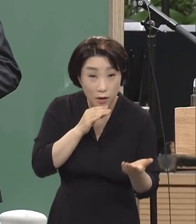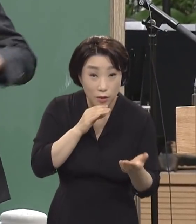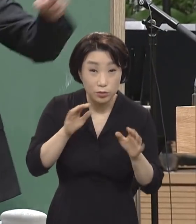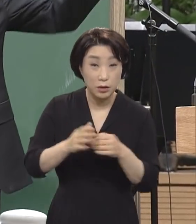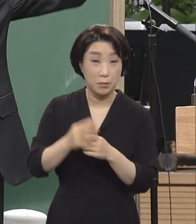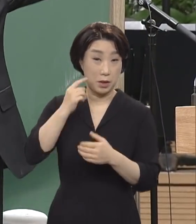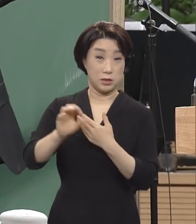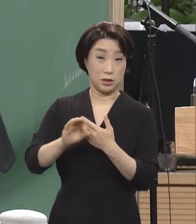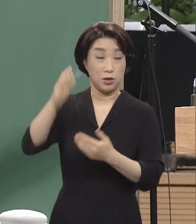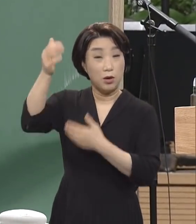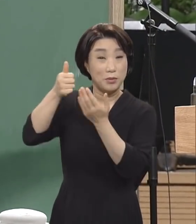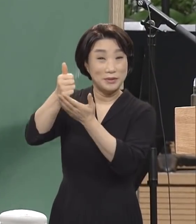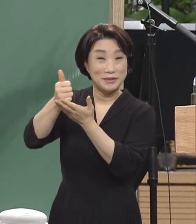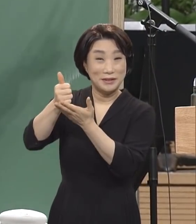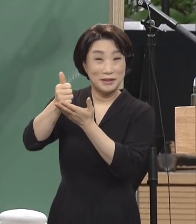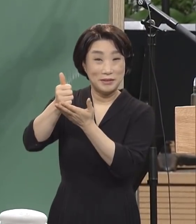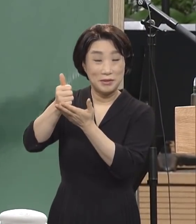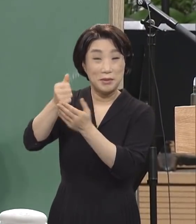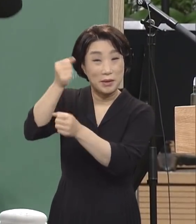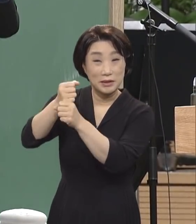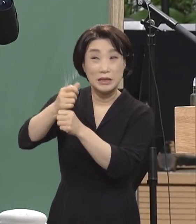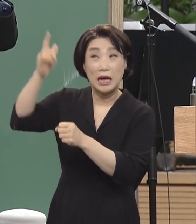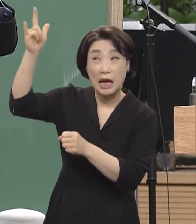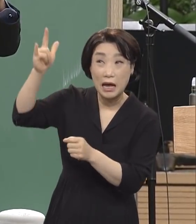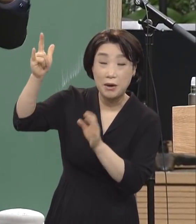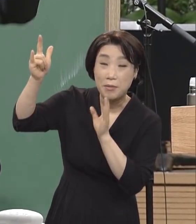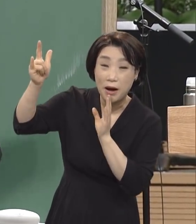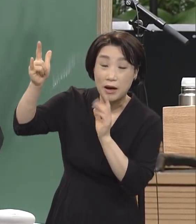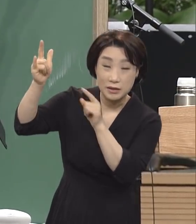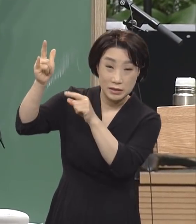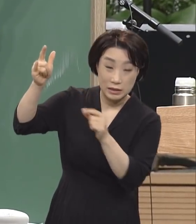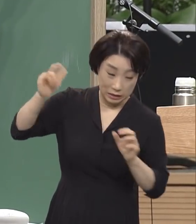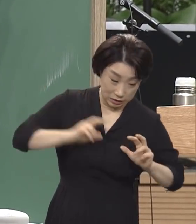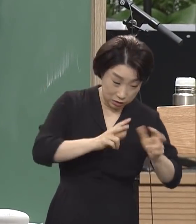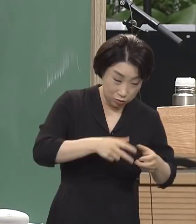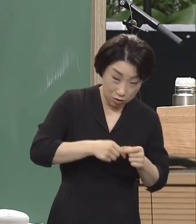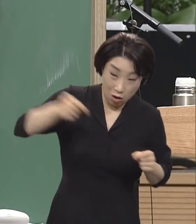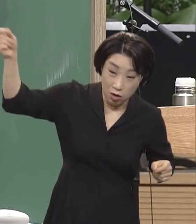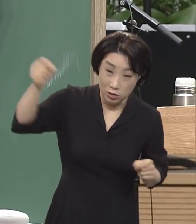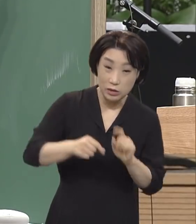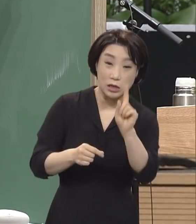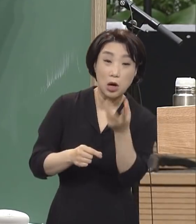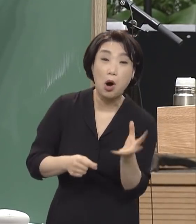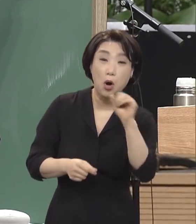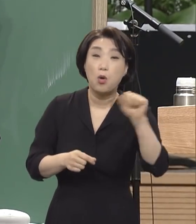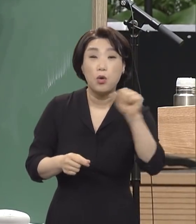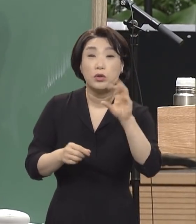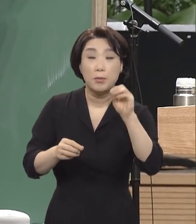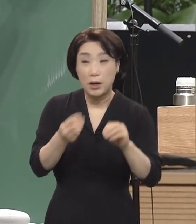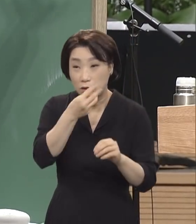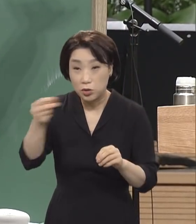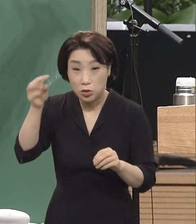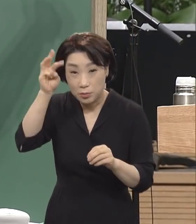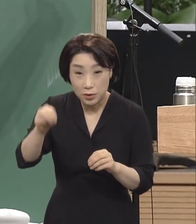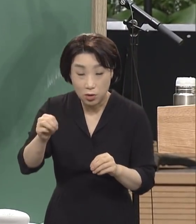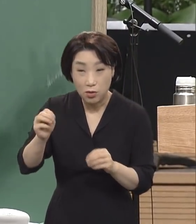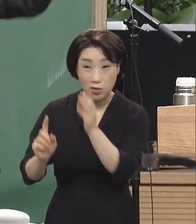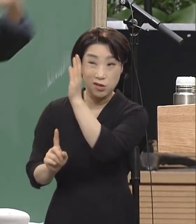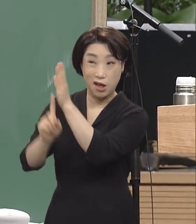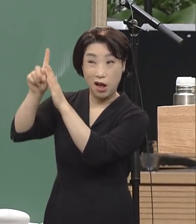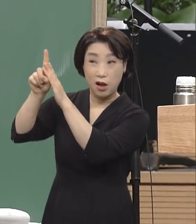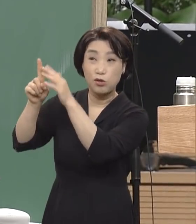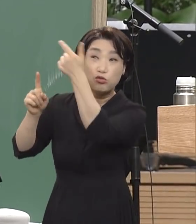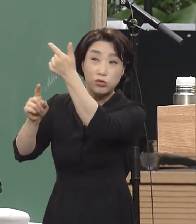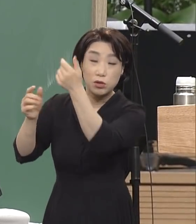만약에 태양에너지가 1억 5천만 체로량의 그 먼 곳에서 6천도의 그 표변량을 가지고